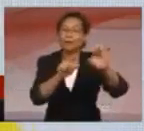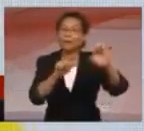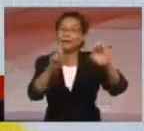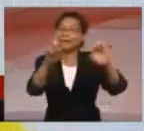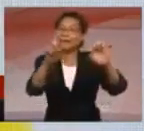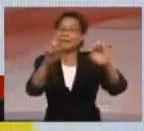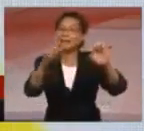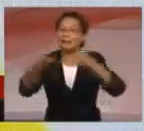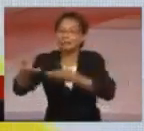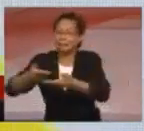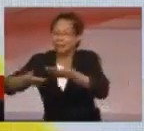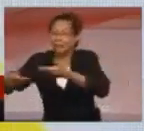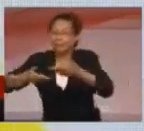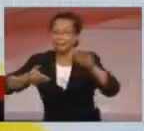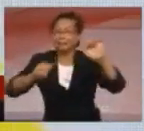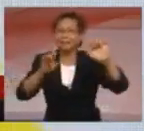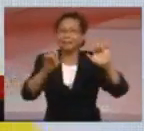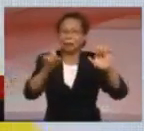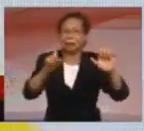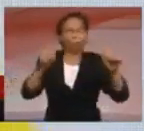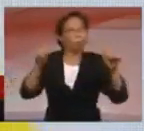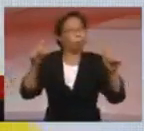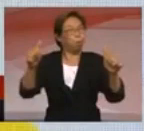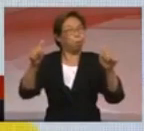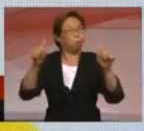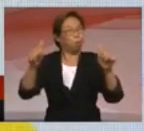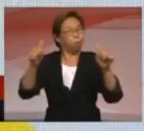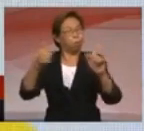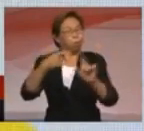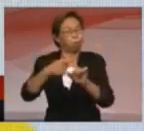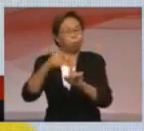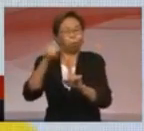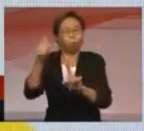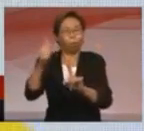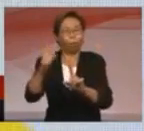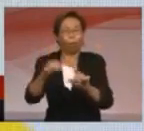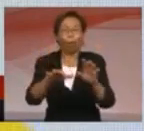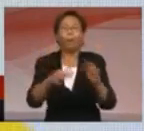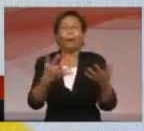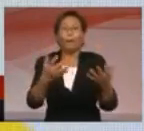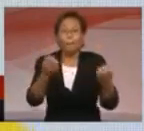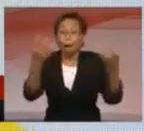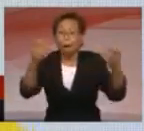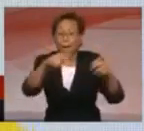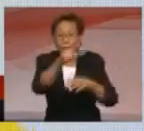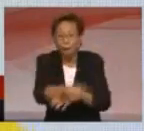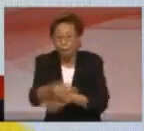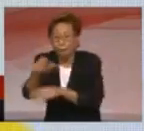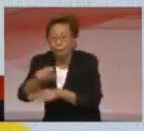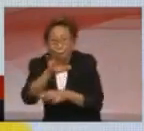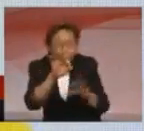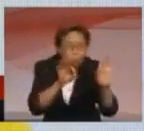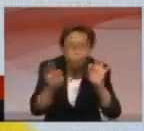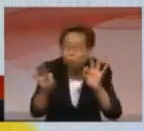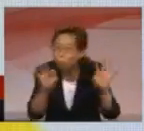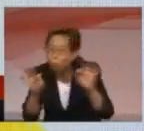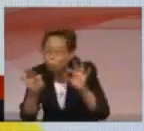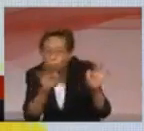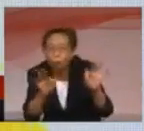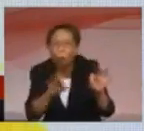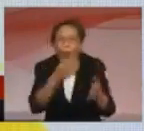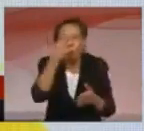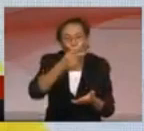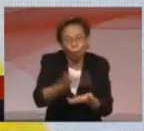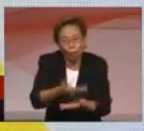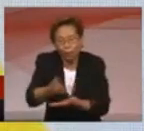e-dagang amat berkesan dalam memberikan pilihan yang lebih banyak kepada pengguna dalam membelikan produk